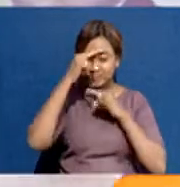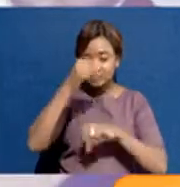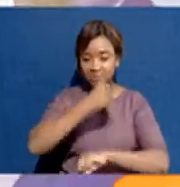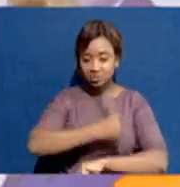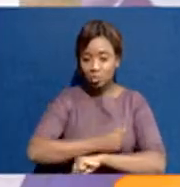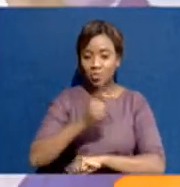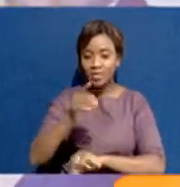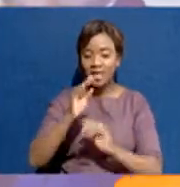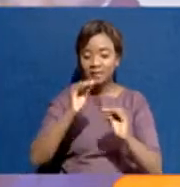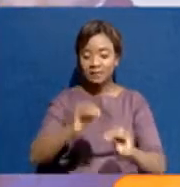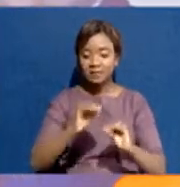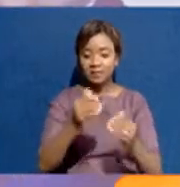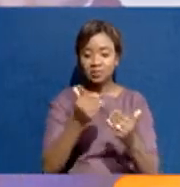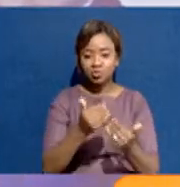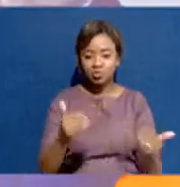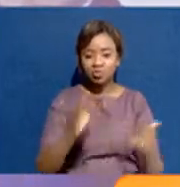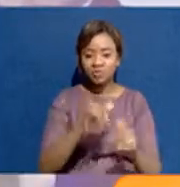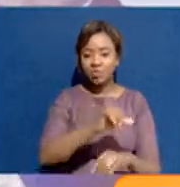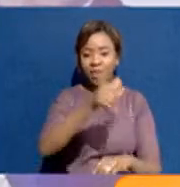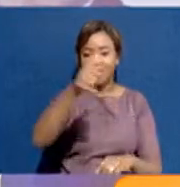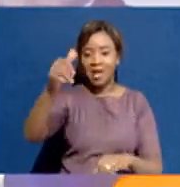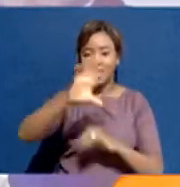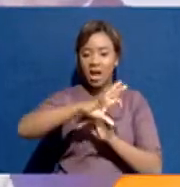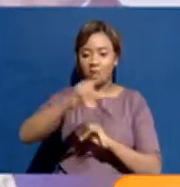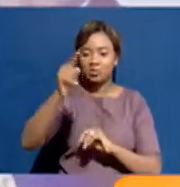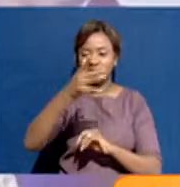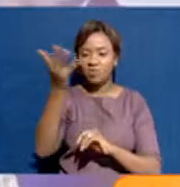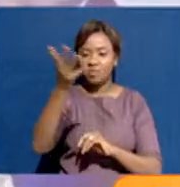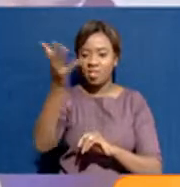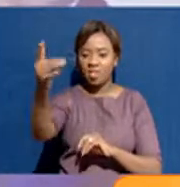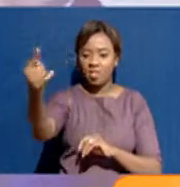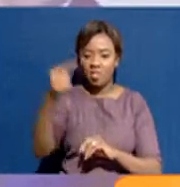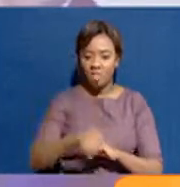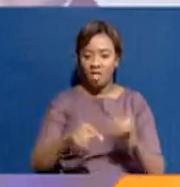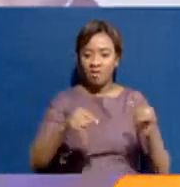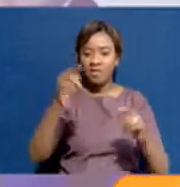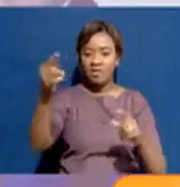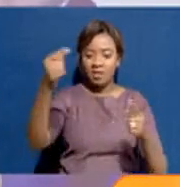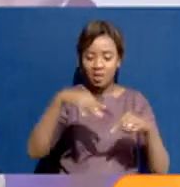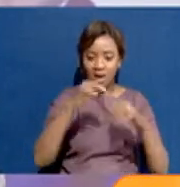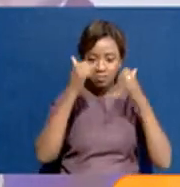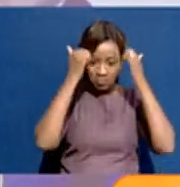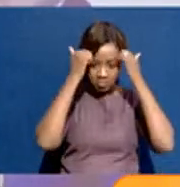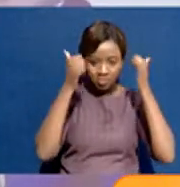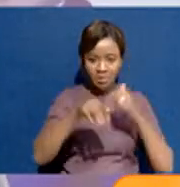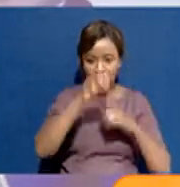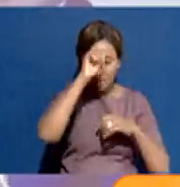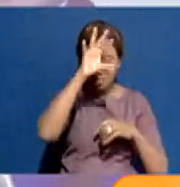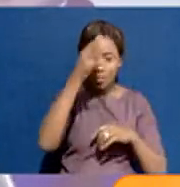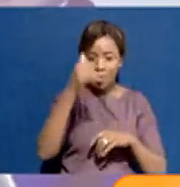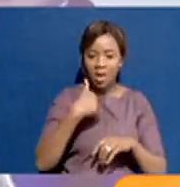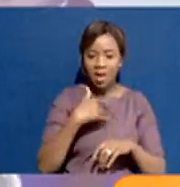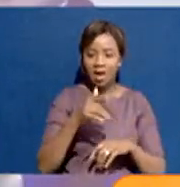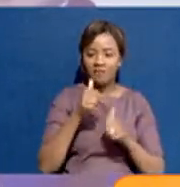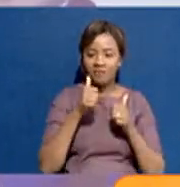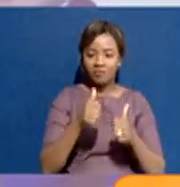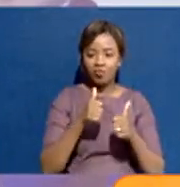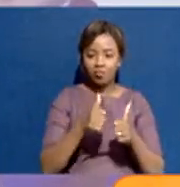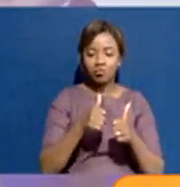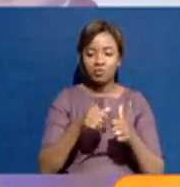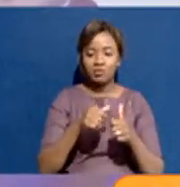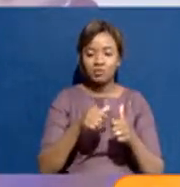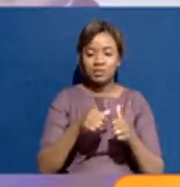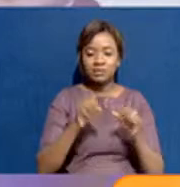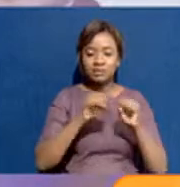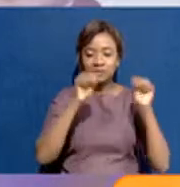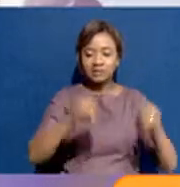ambazo zinafundisha watoto wametoka county zingine sitaki kutaja majina. Wanatoka huko wanakuja kusomea hapa kwa sababu kuna quota system. Na kwao